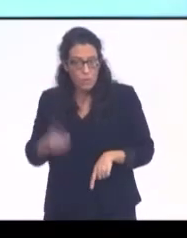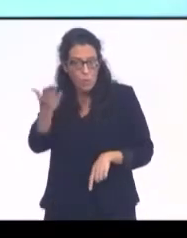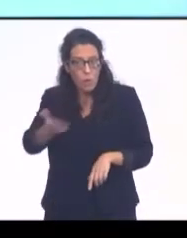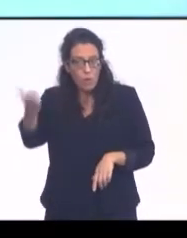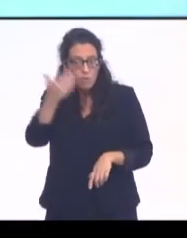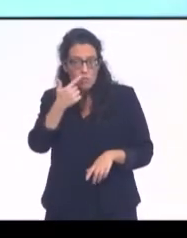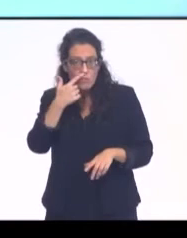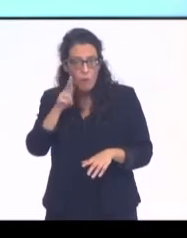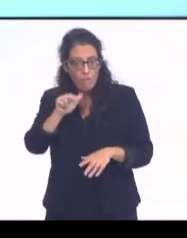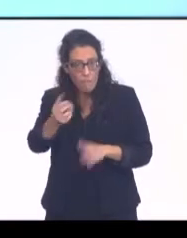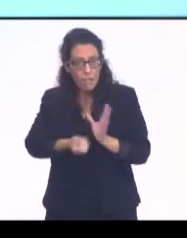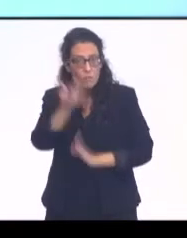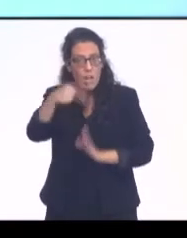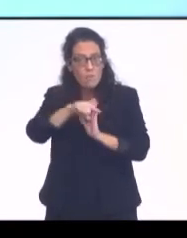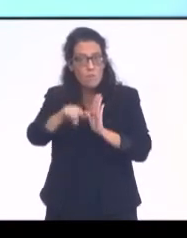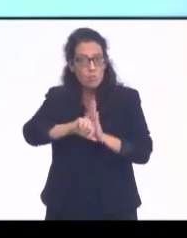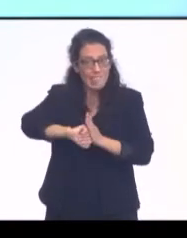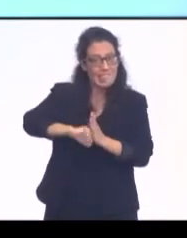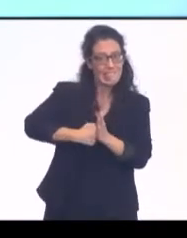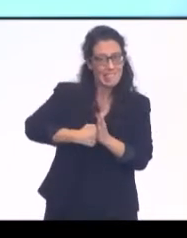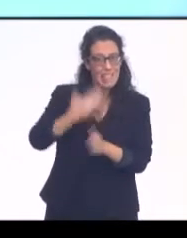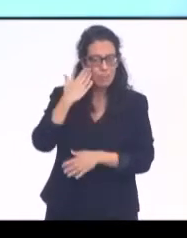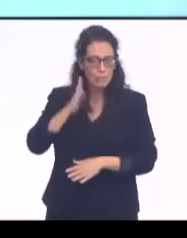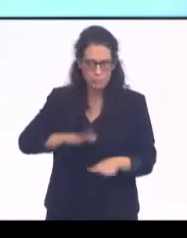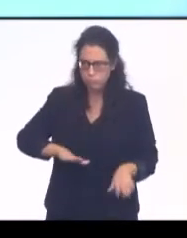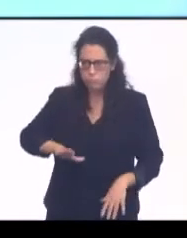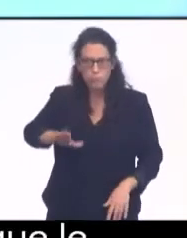nouvelles mesures restrictives si cela se confirmait dans les